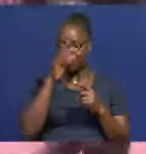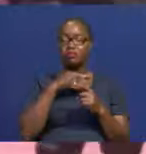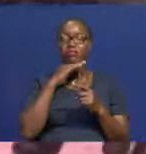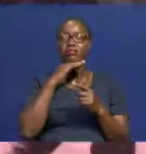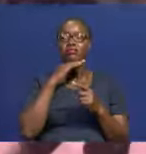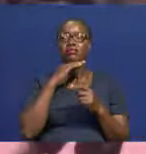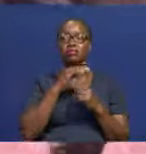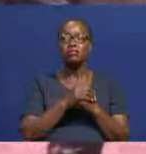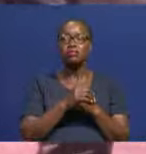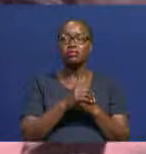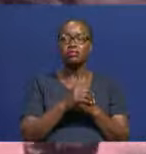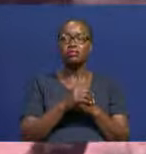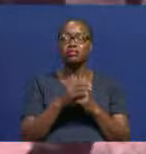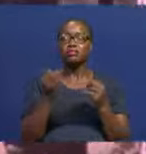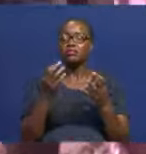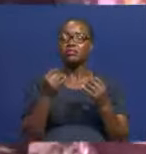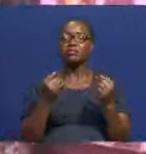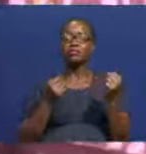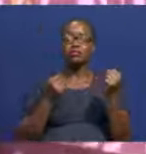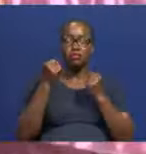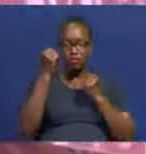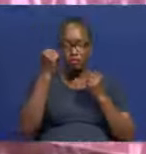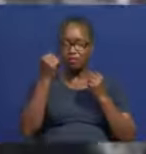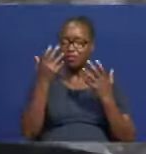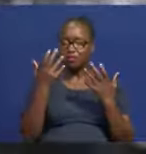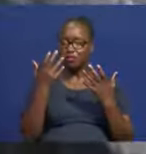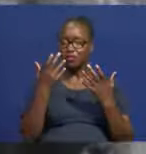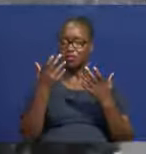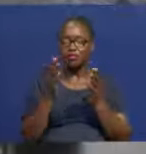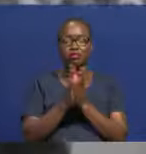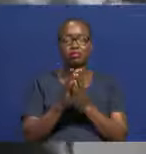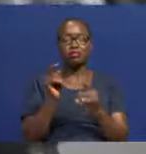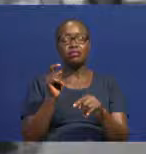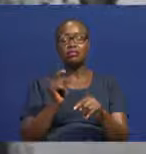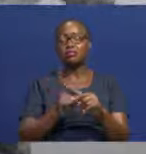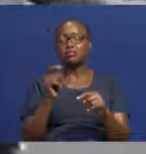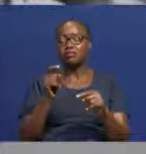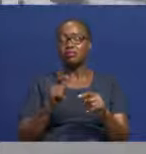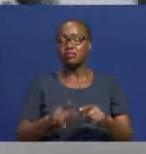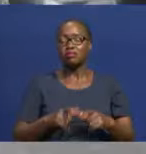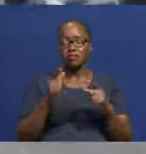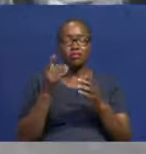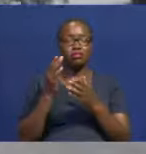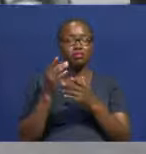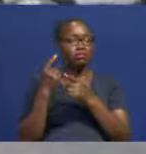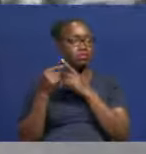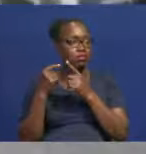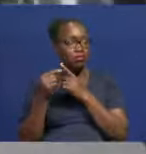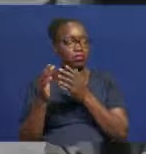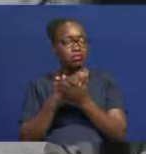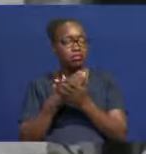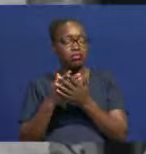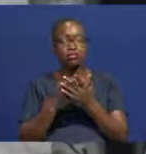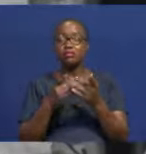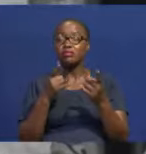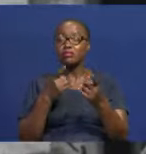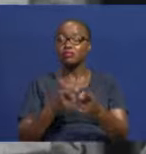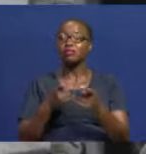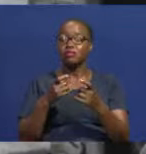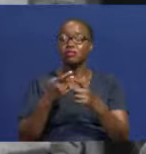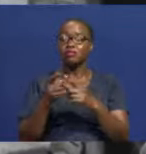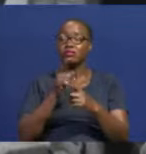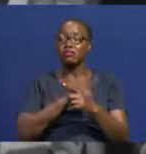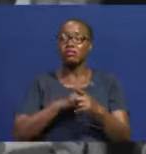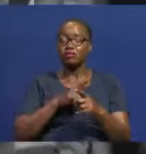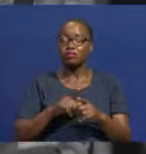wetu. Many soldiers are scarred, some for life, and he shares his experience when he was shot but luckily